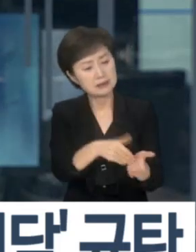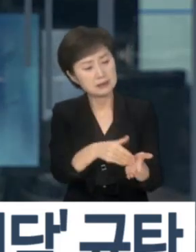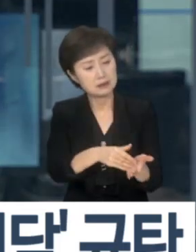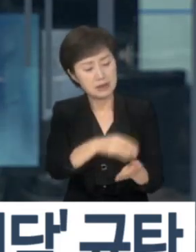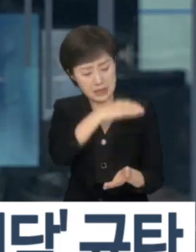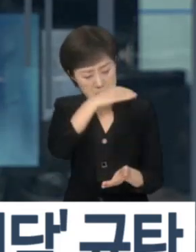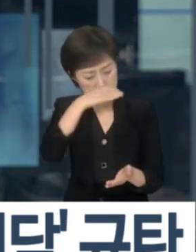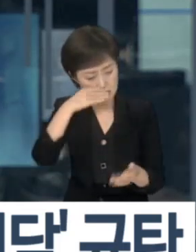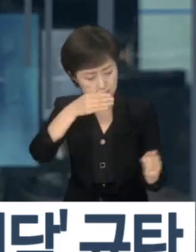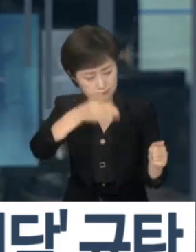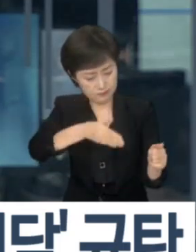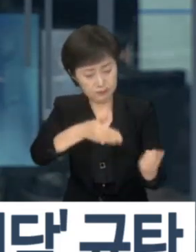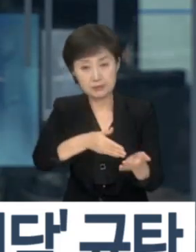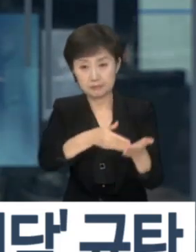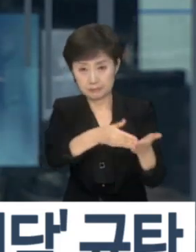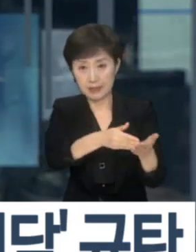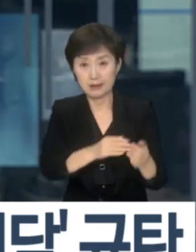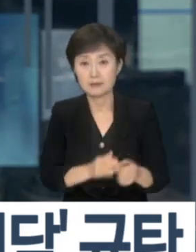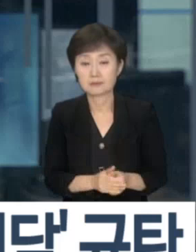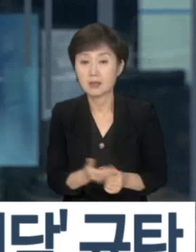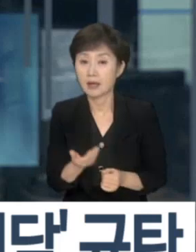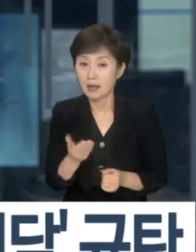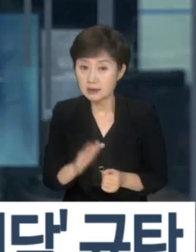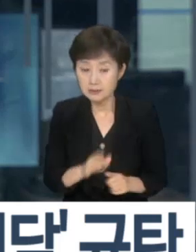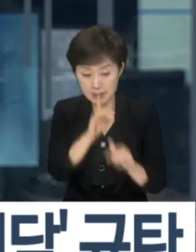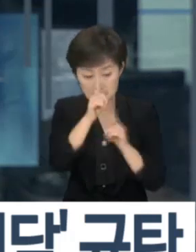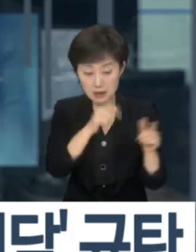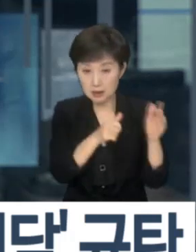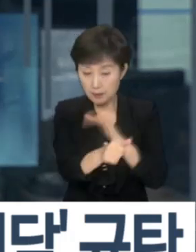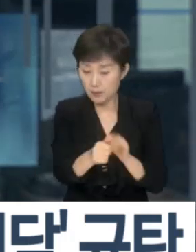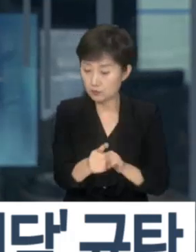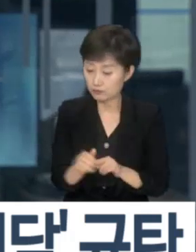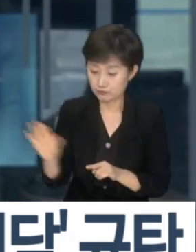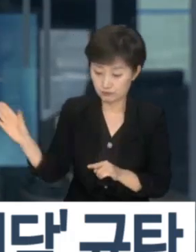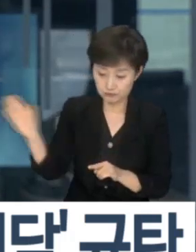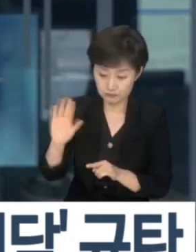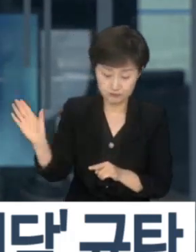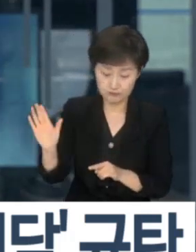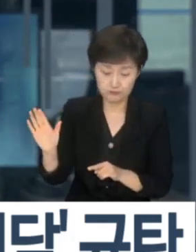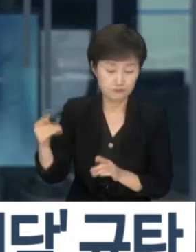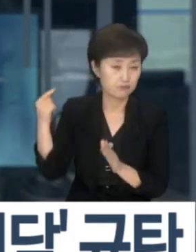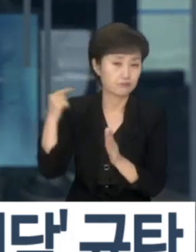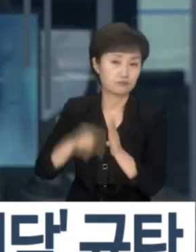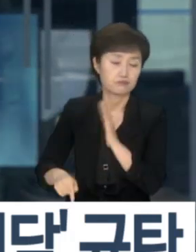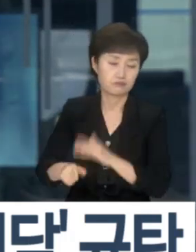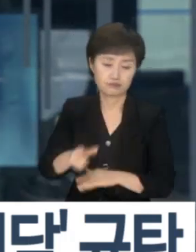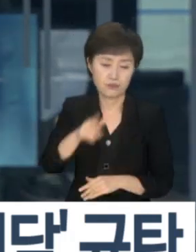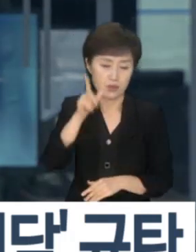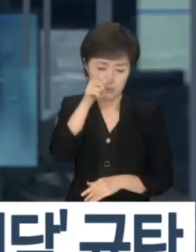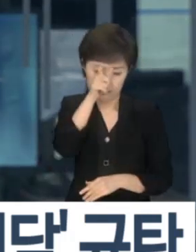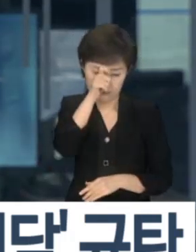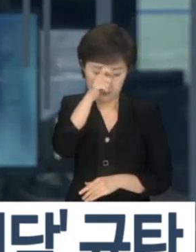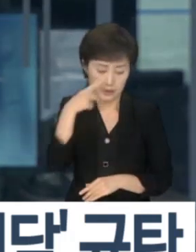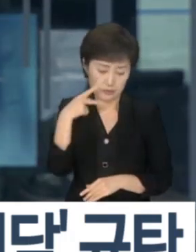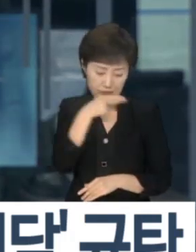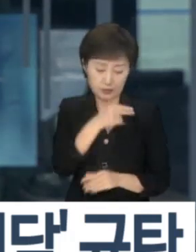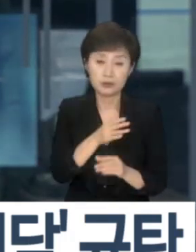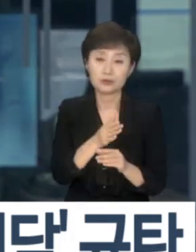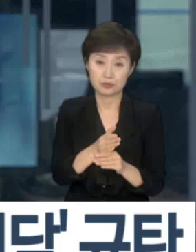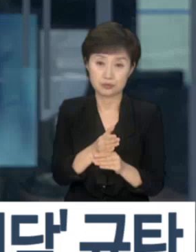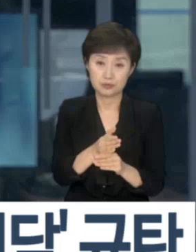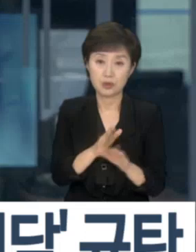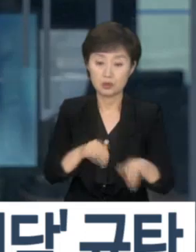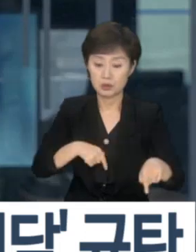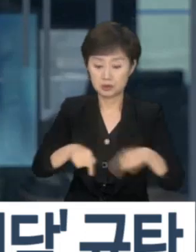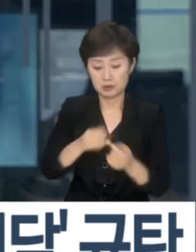정중히 요청한다고 밝혔습니다 하지만 이재명 대표 여전히 단식 의지를 굽히지 않고 있는 상황인데요 오늘의